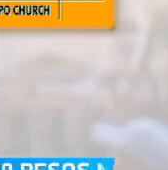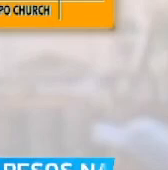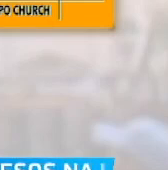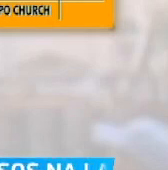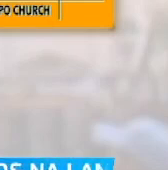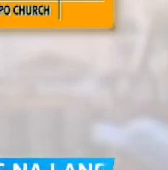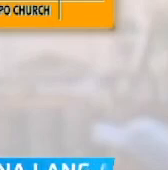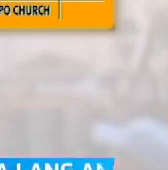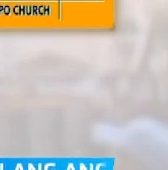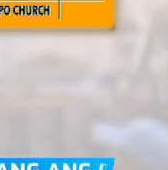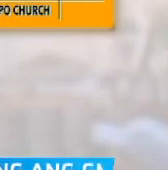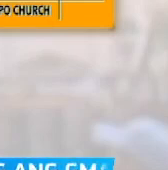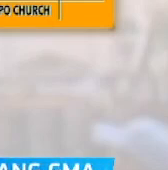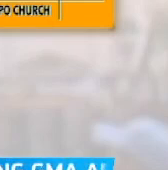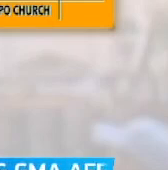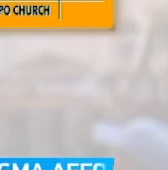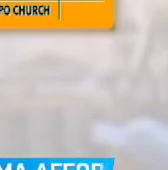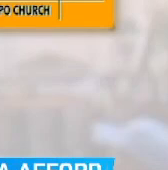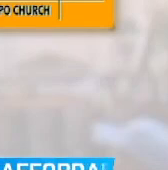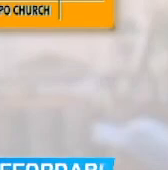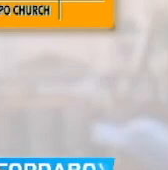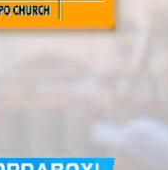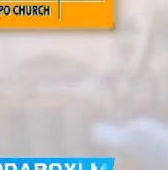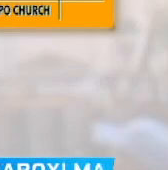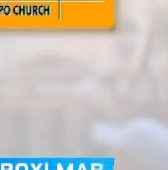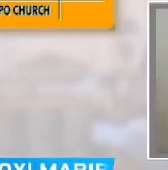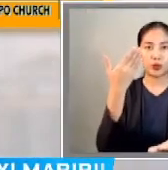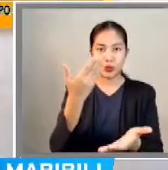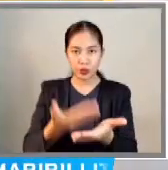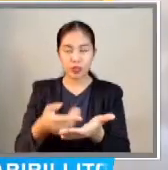Villalobos hanggang sa makarating sa Quiapo Church.